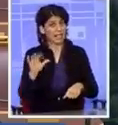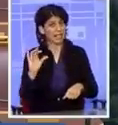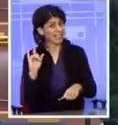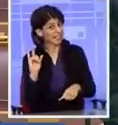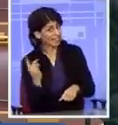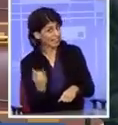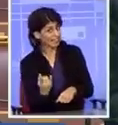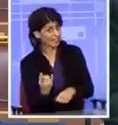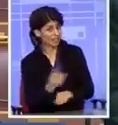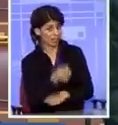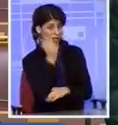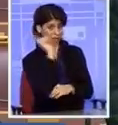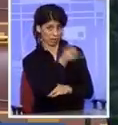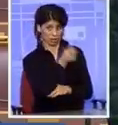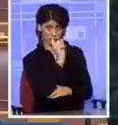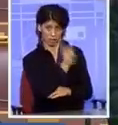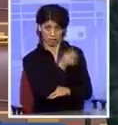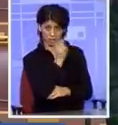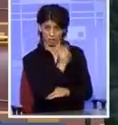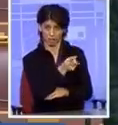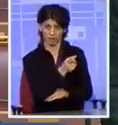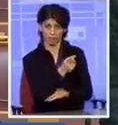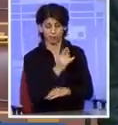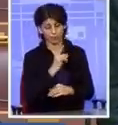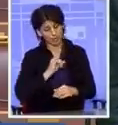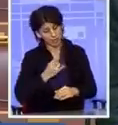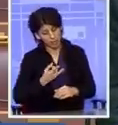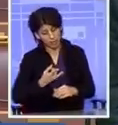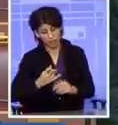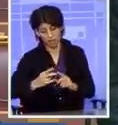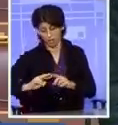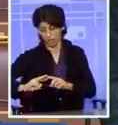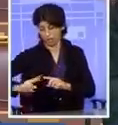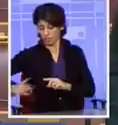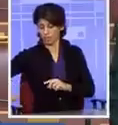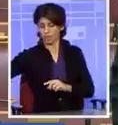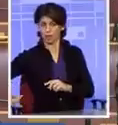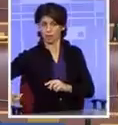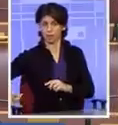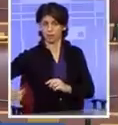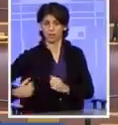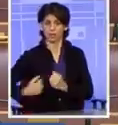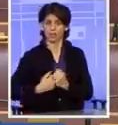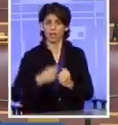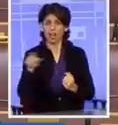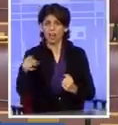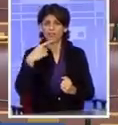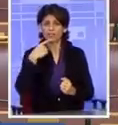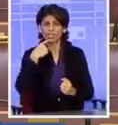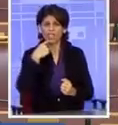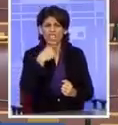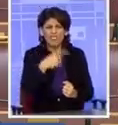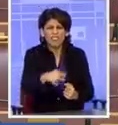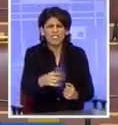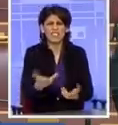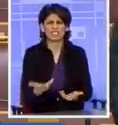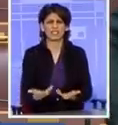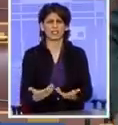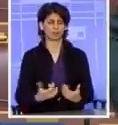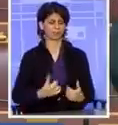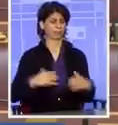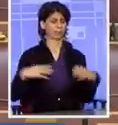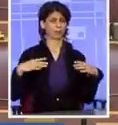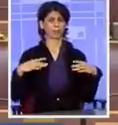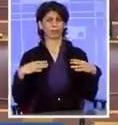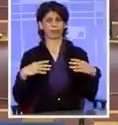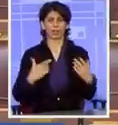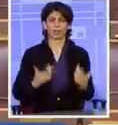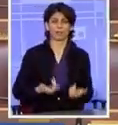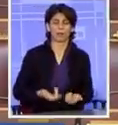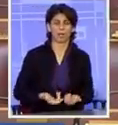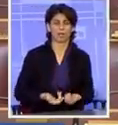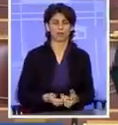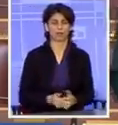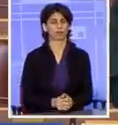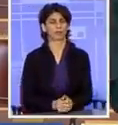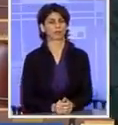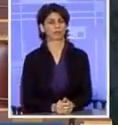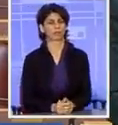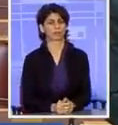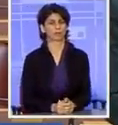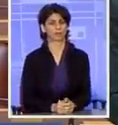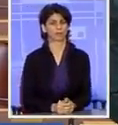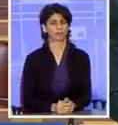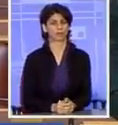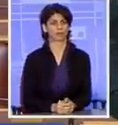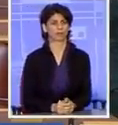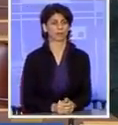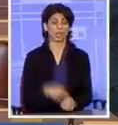εγκαλέσετε, ή θα τον έχετε δίπλα σας, τον υβριστή κύριο Πάγκαλο, να καμαρώνει. Και έρχομαι στην